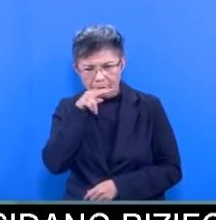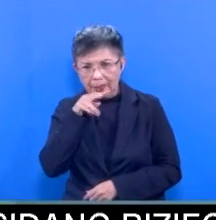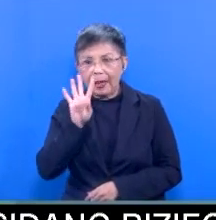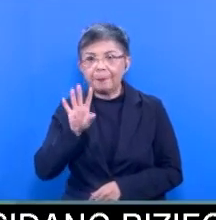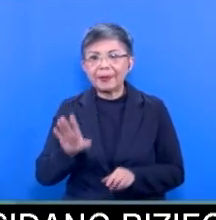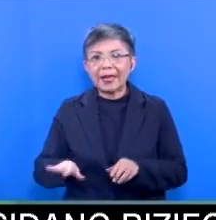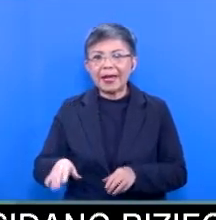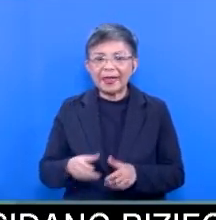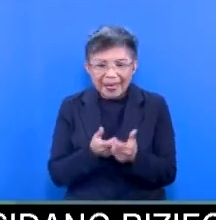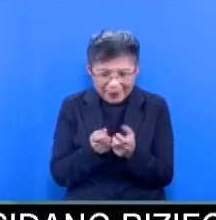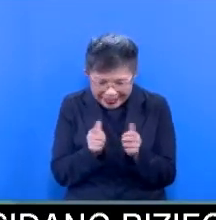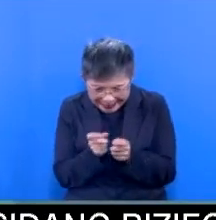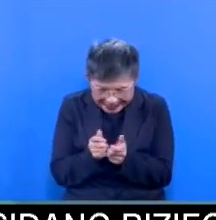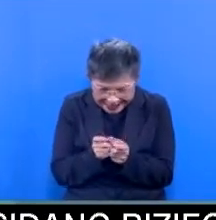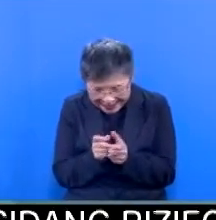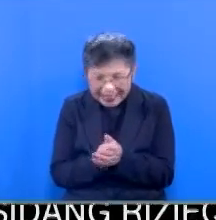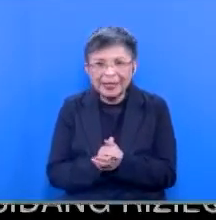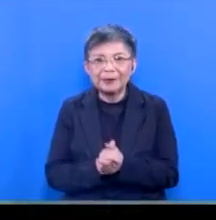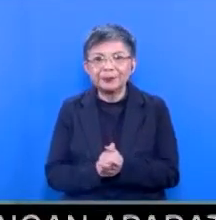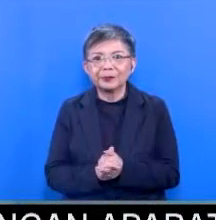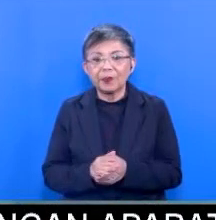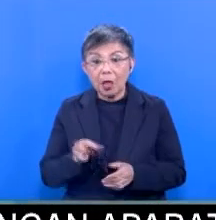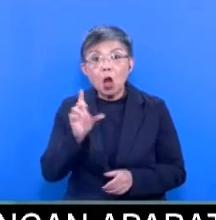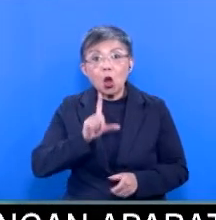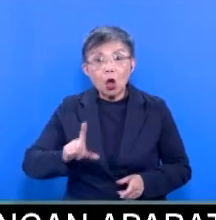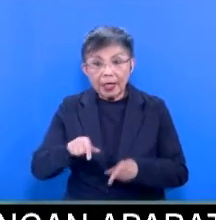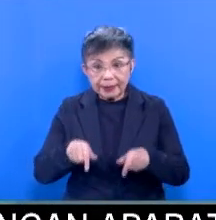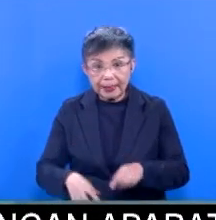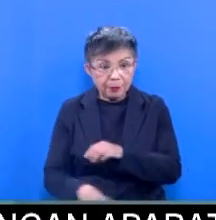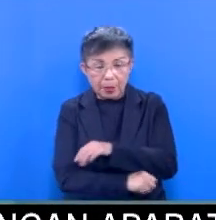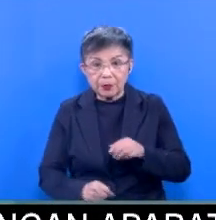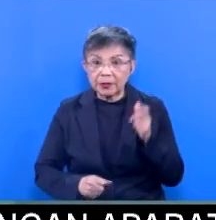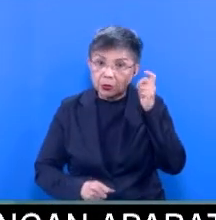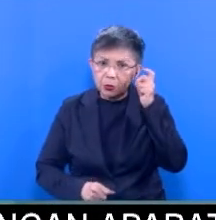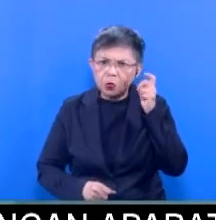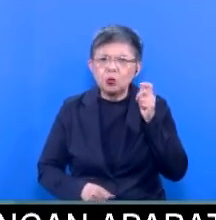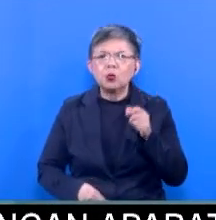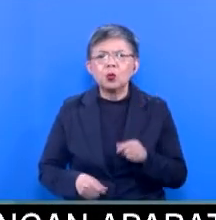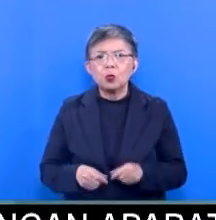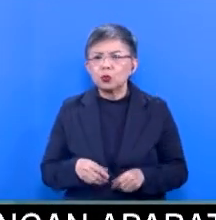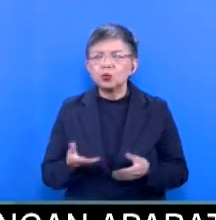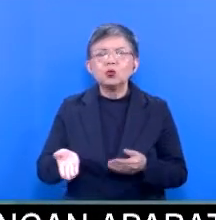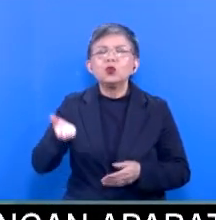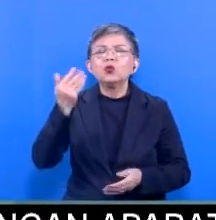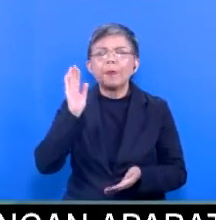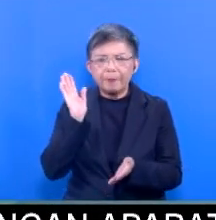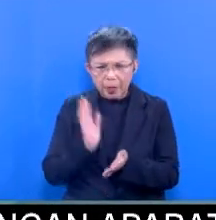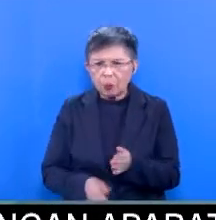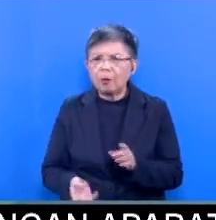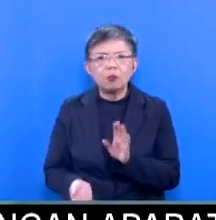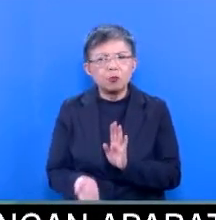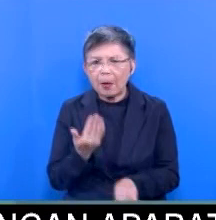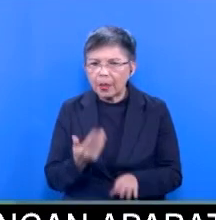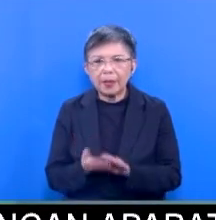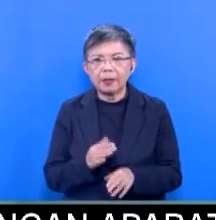anak kecil yang sedang bermain telepon genggam menurut warga di lokasi aksi perampasan telepon genggam ini bukanlah pertama kali terjadi dan